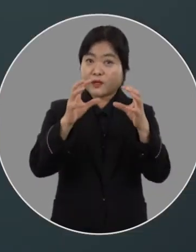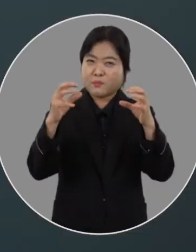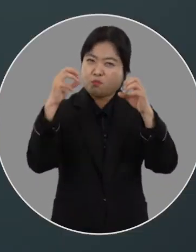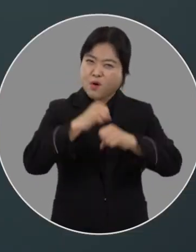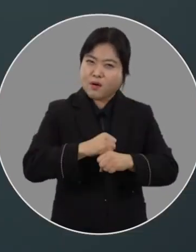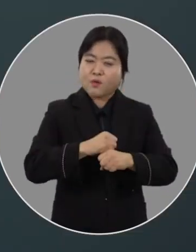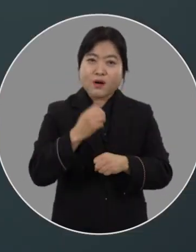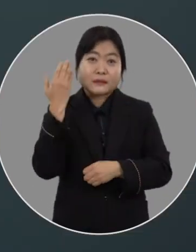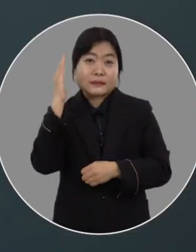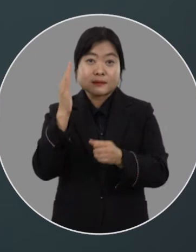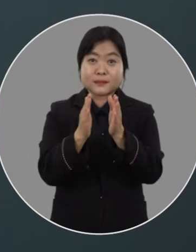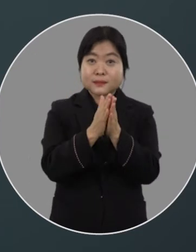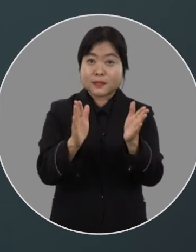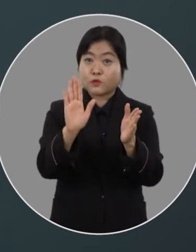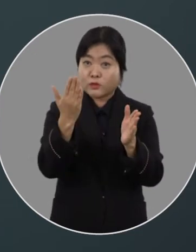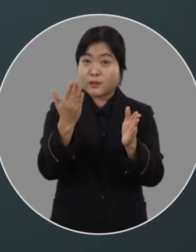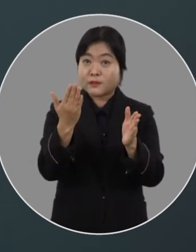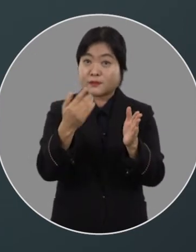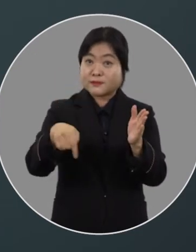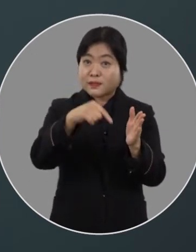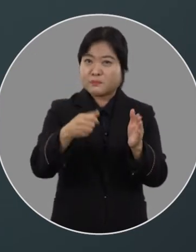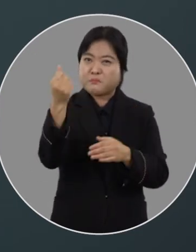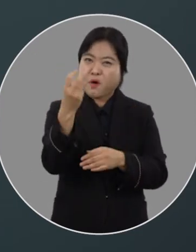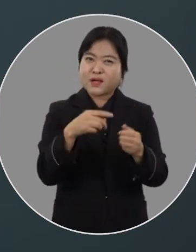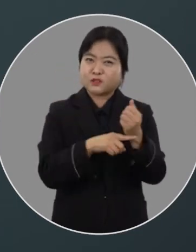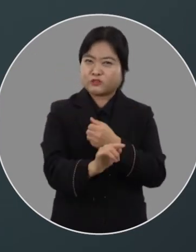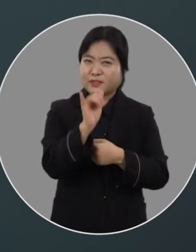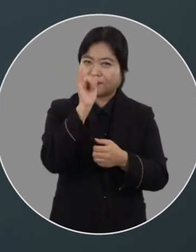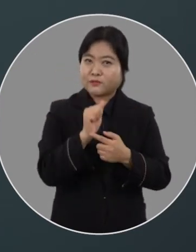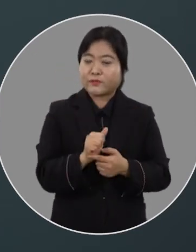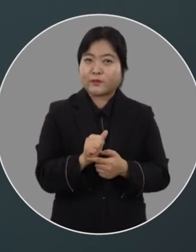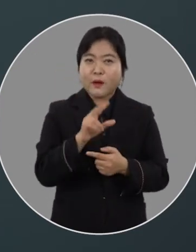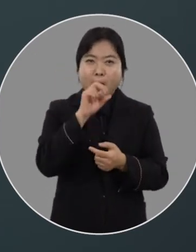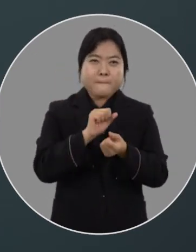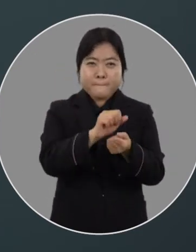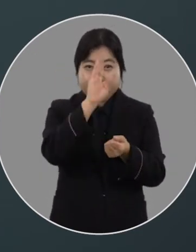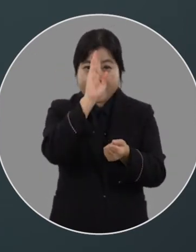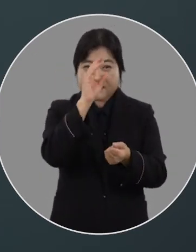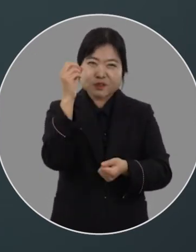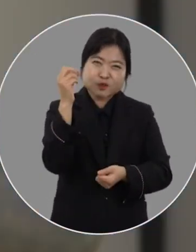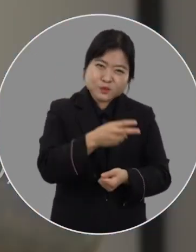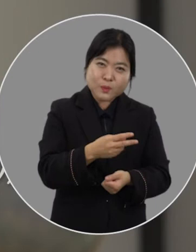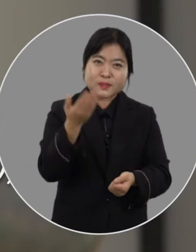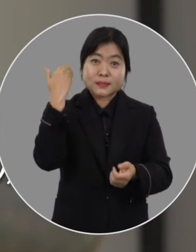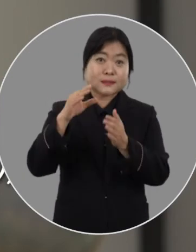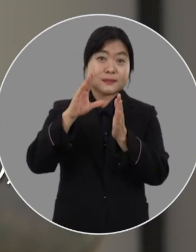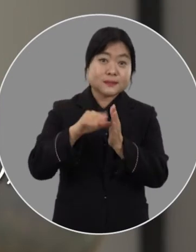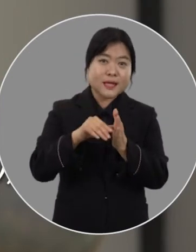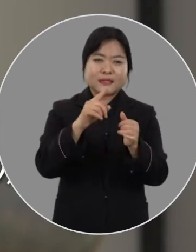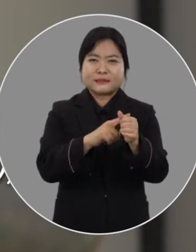중세가 몰락하고 근대가 시작되게 되는 데는 몇 가지 이유가 있었는데 패스트뿐만이 아니라